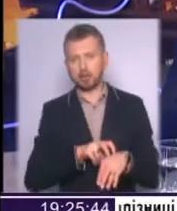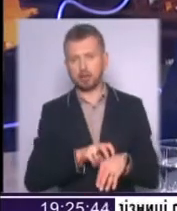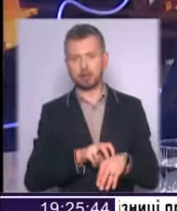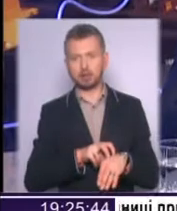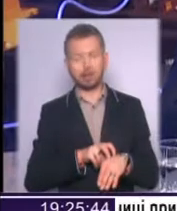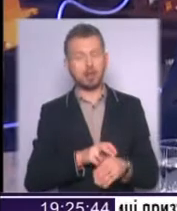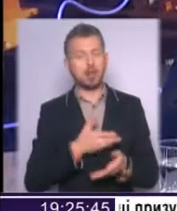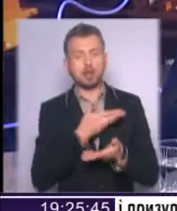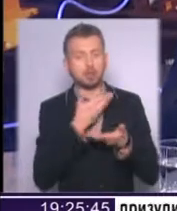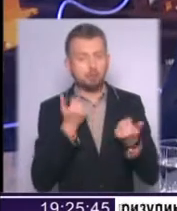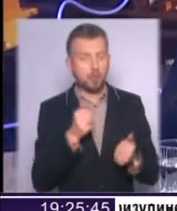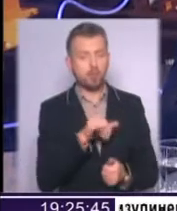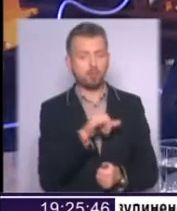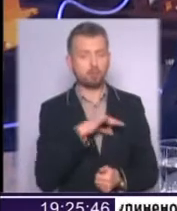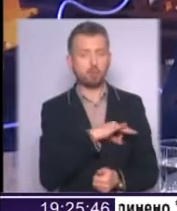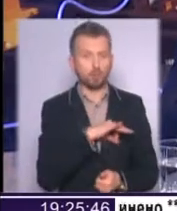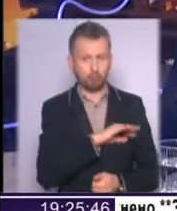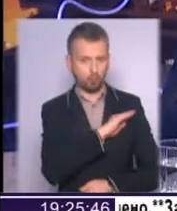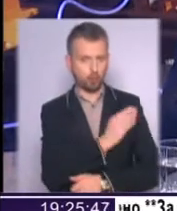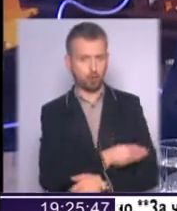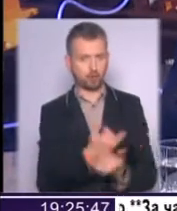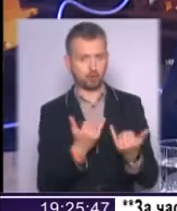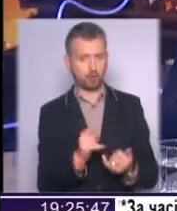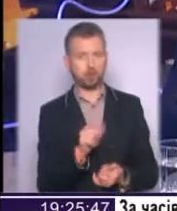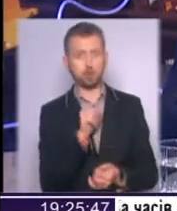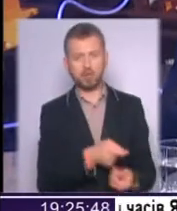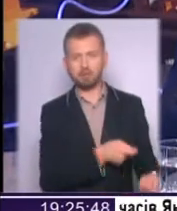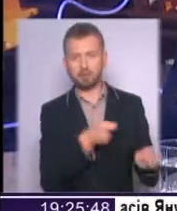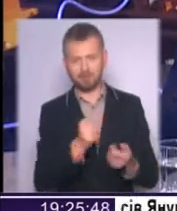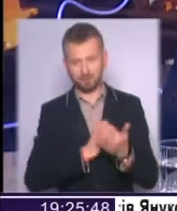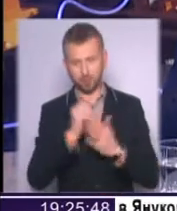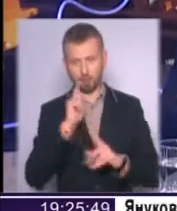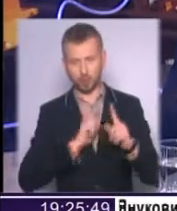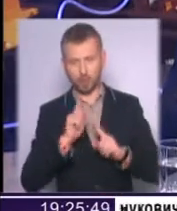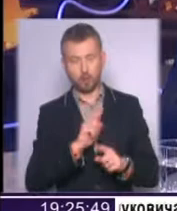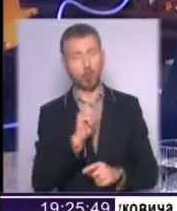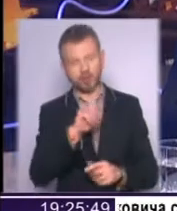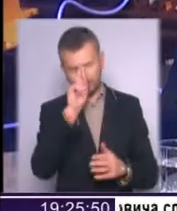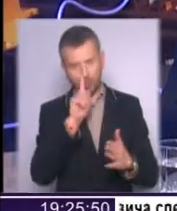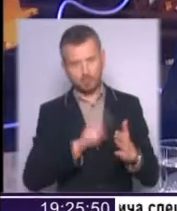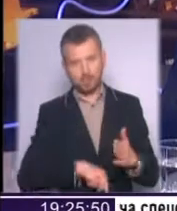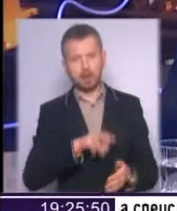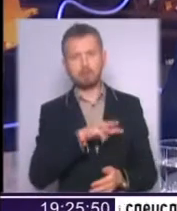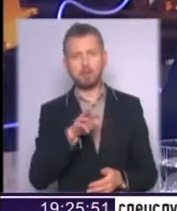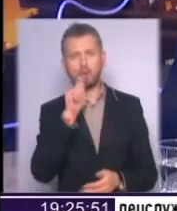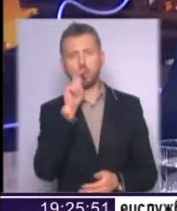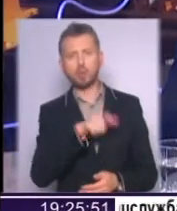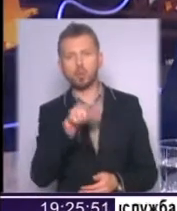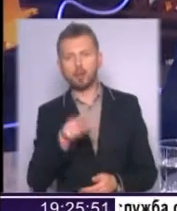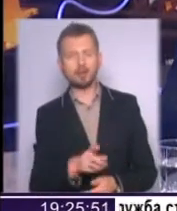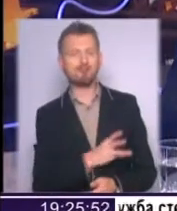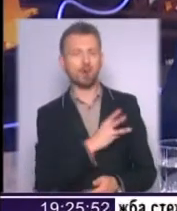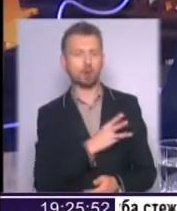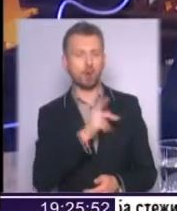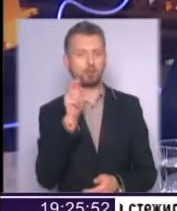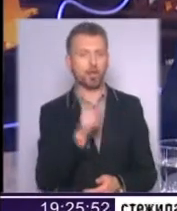Ну, нема у них профспілок потужних сьогодні, щоб їх перевезли до Верховної Ради. Але повірте, мільйони українців бажають